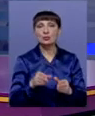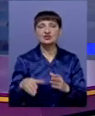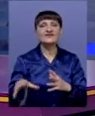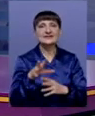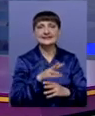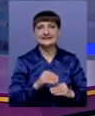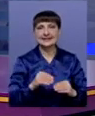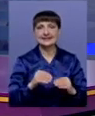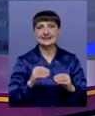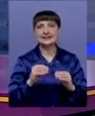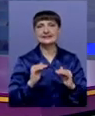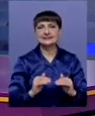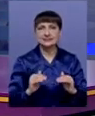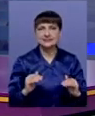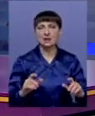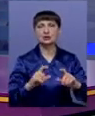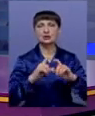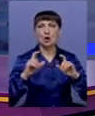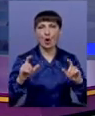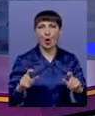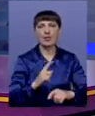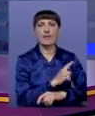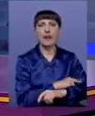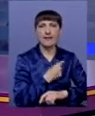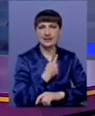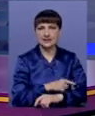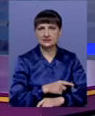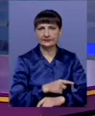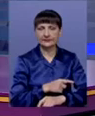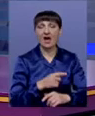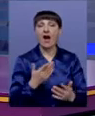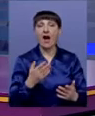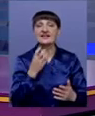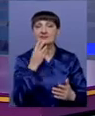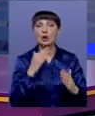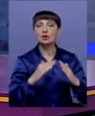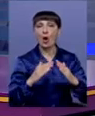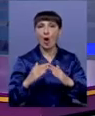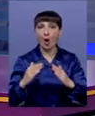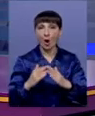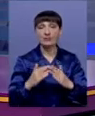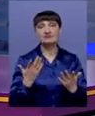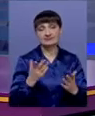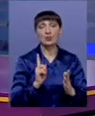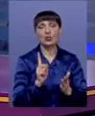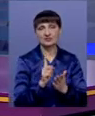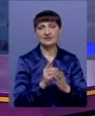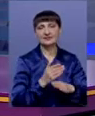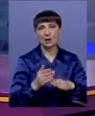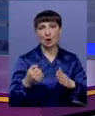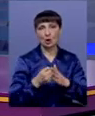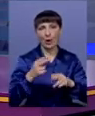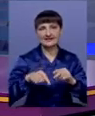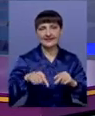все социальные объекты, в том числе школы, больницы и детсады. А вот тепло жилым домам, как ожидается, дадут до конца